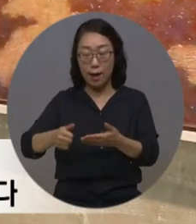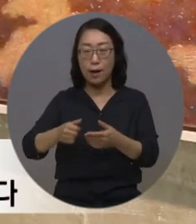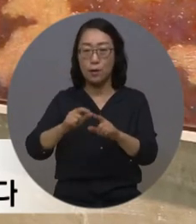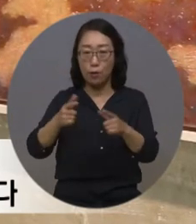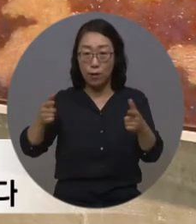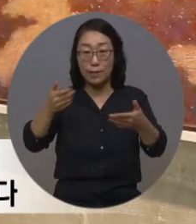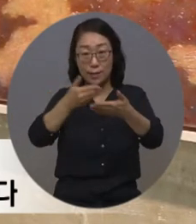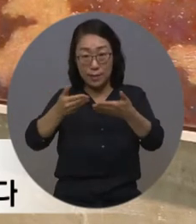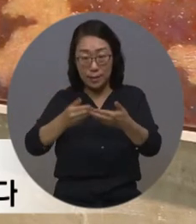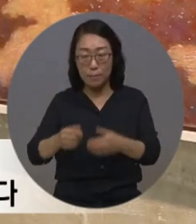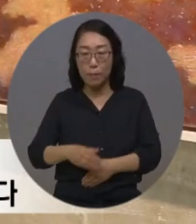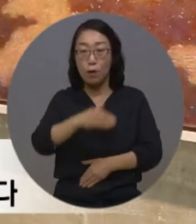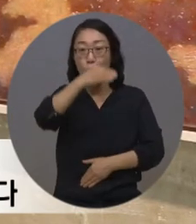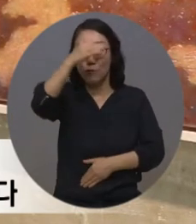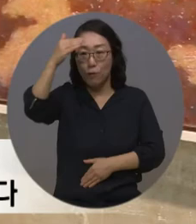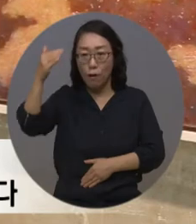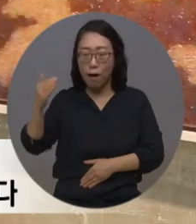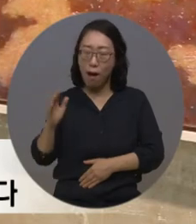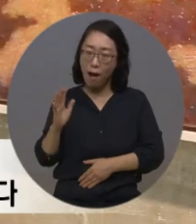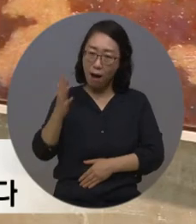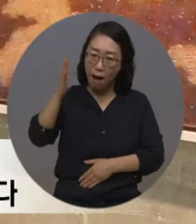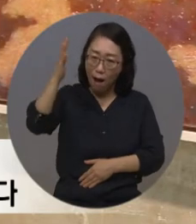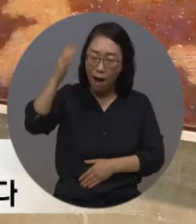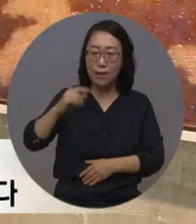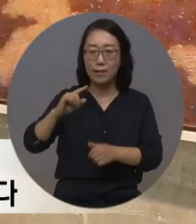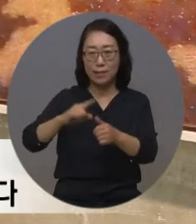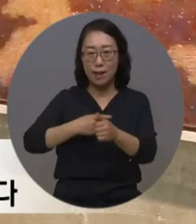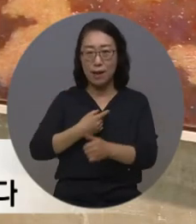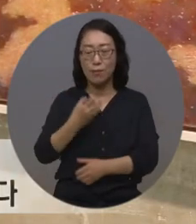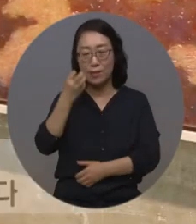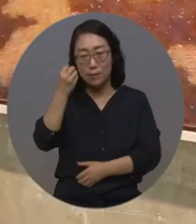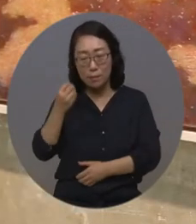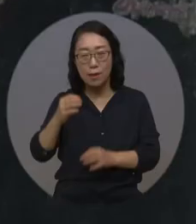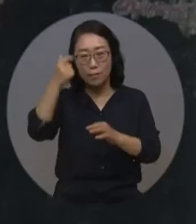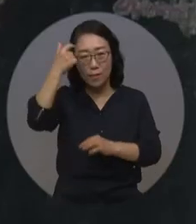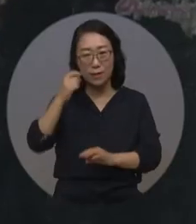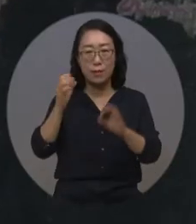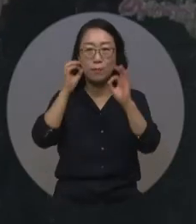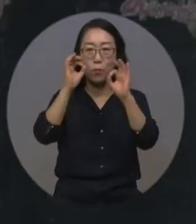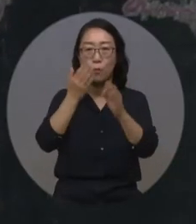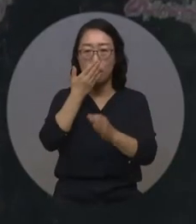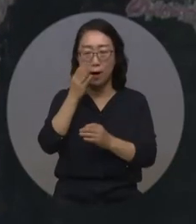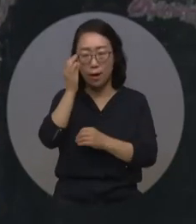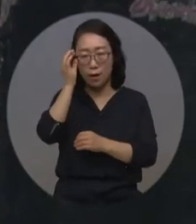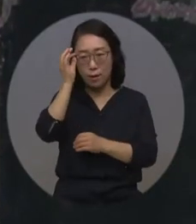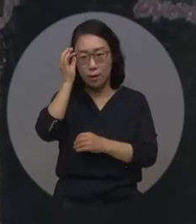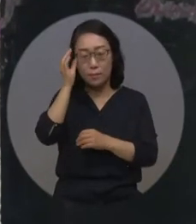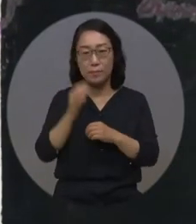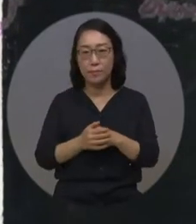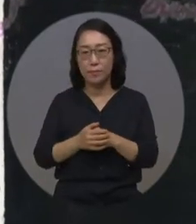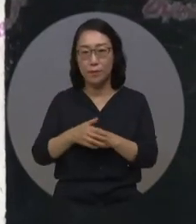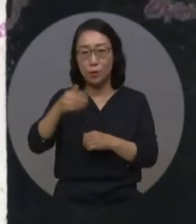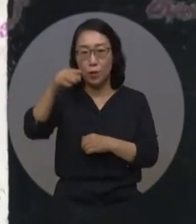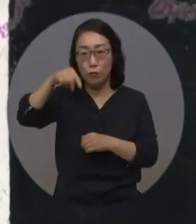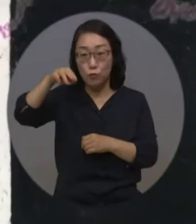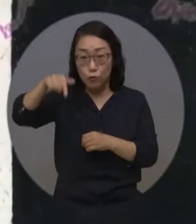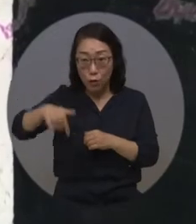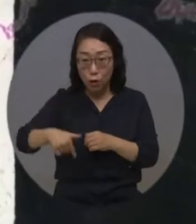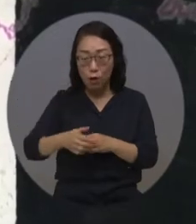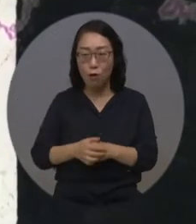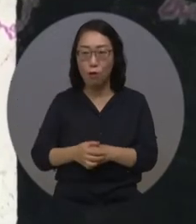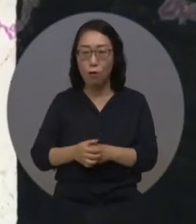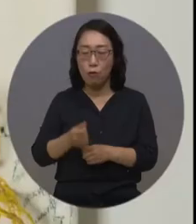관람객들에게 빛이 나는 자연의 신비함과 편안함을 전달해주고 있습니다. 최주석 작가는 카파